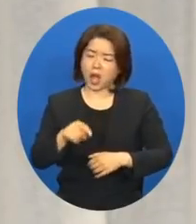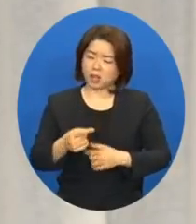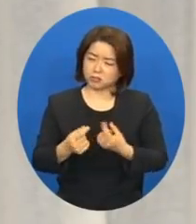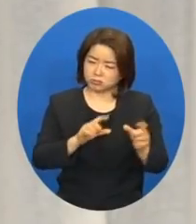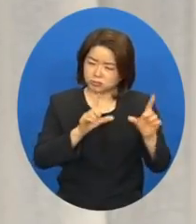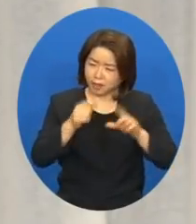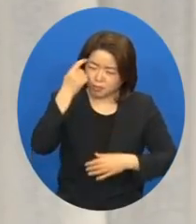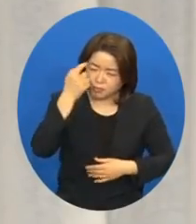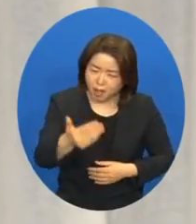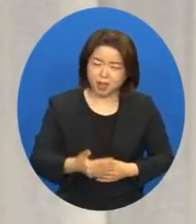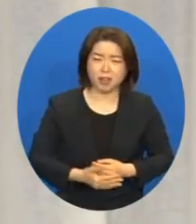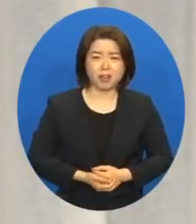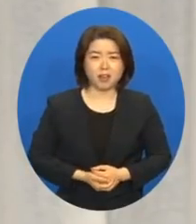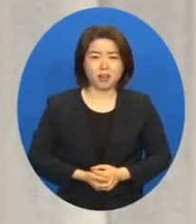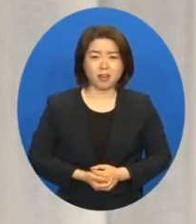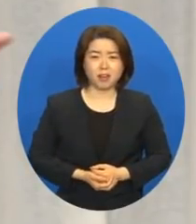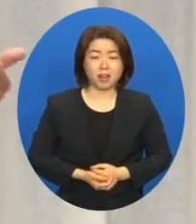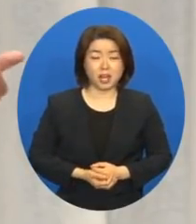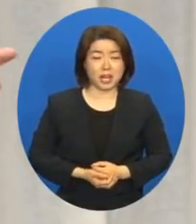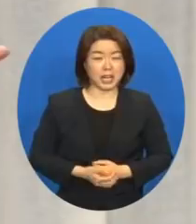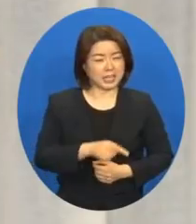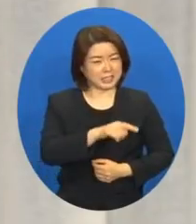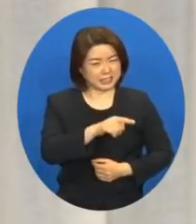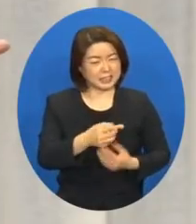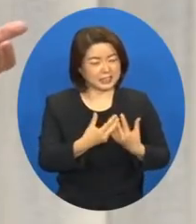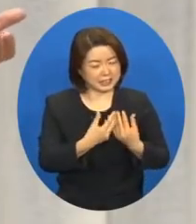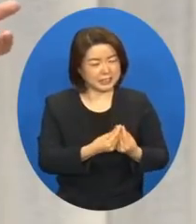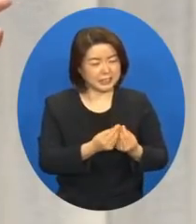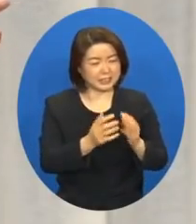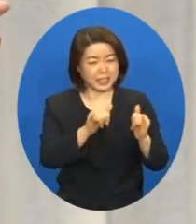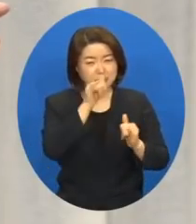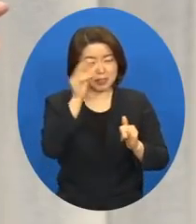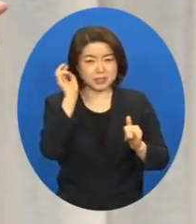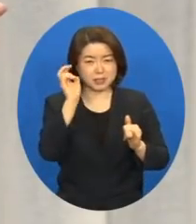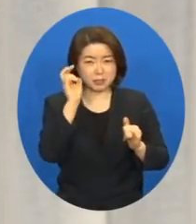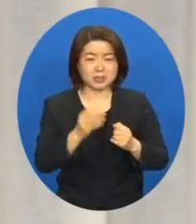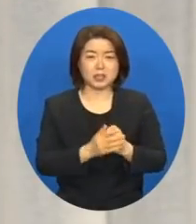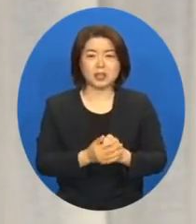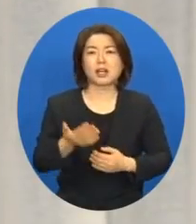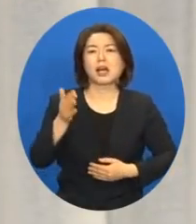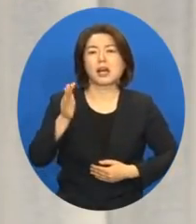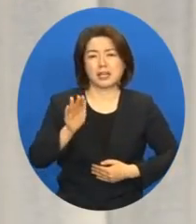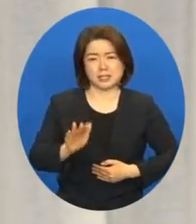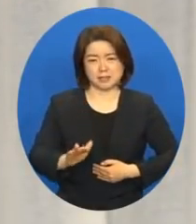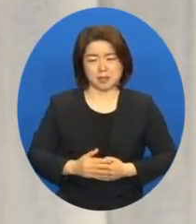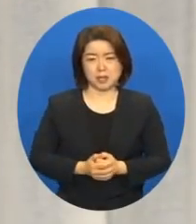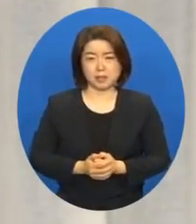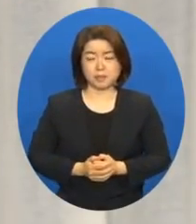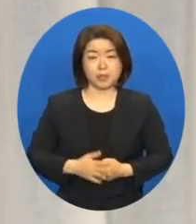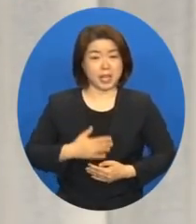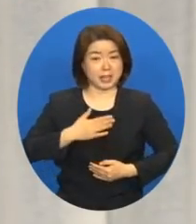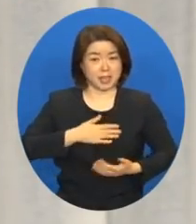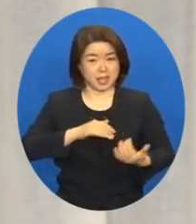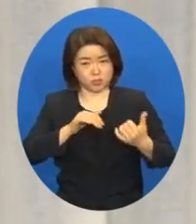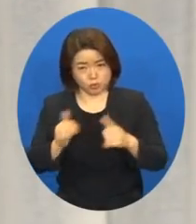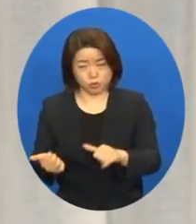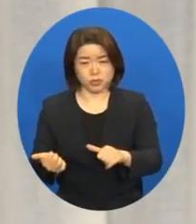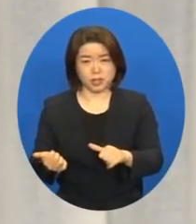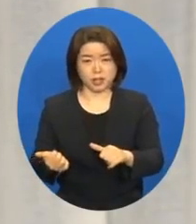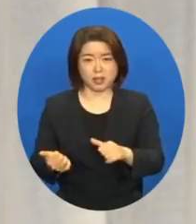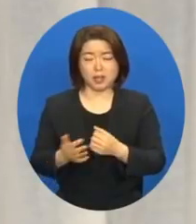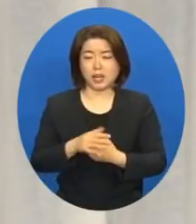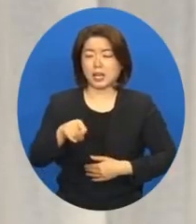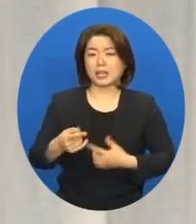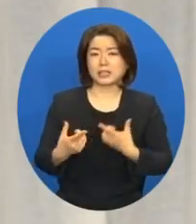되느냐, 그런 분도 있을 거예요. 근데 여러분, 우리가 나는 죽었다고